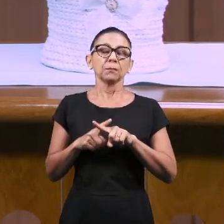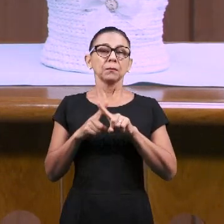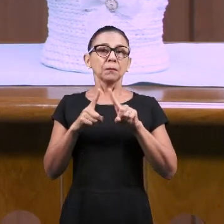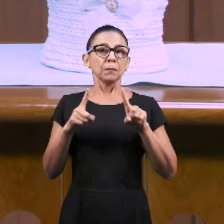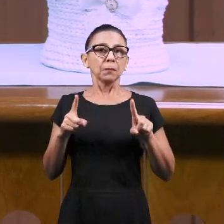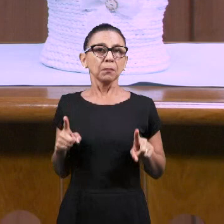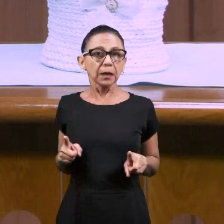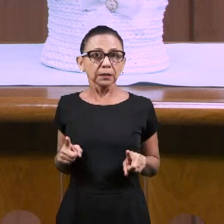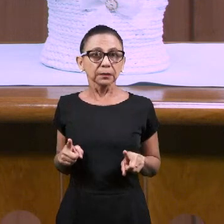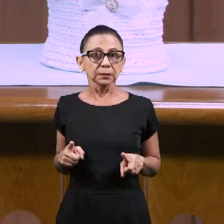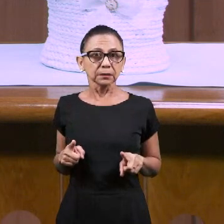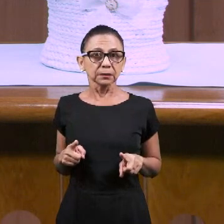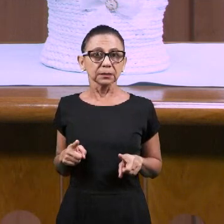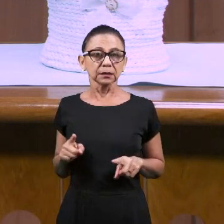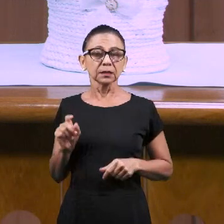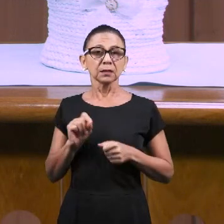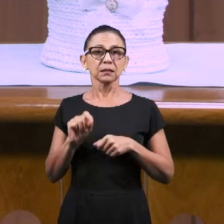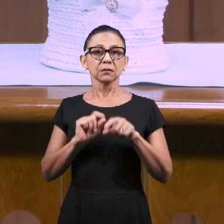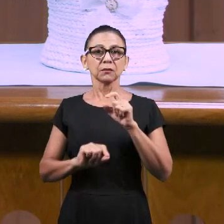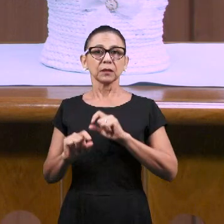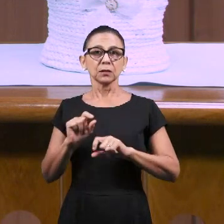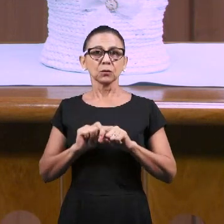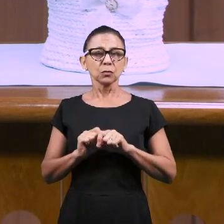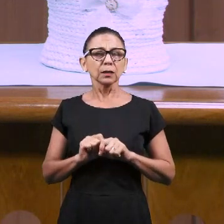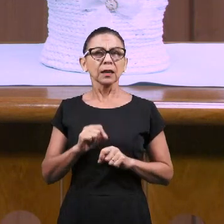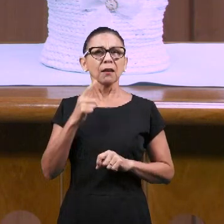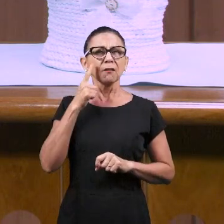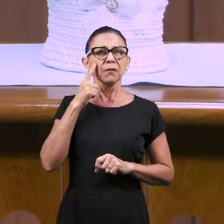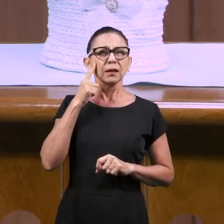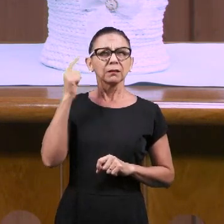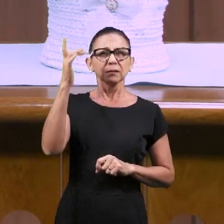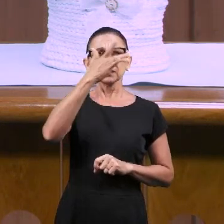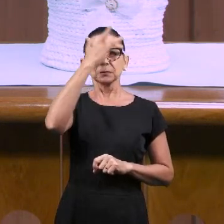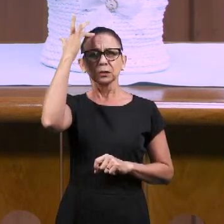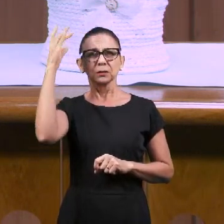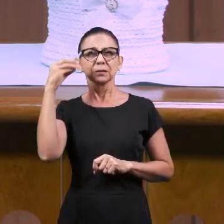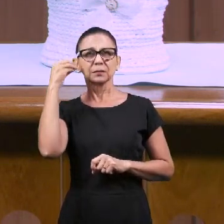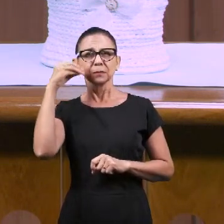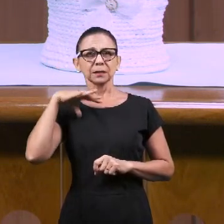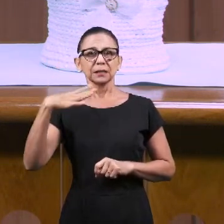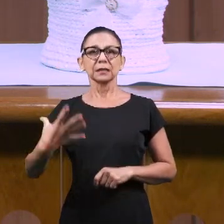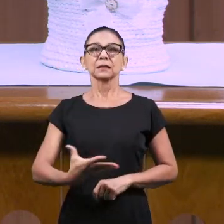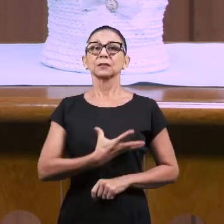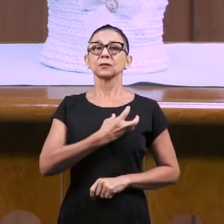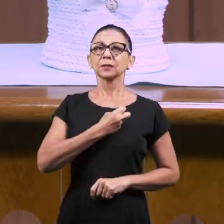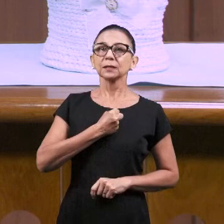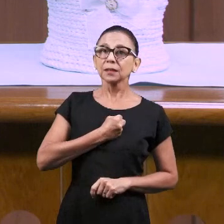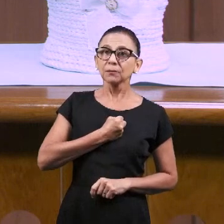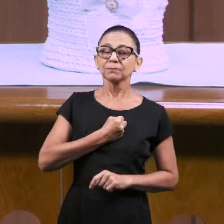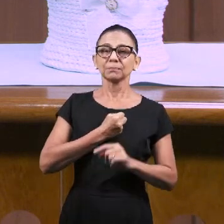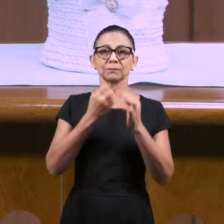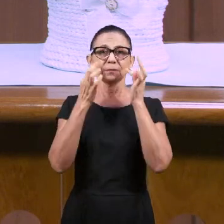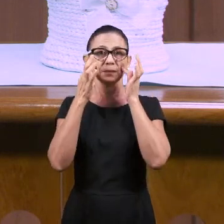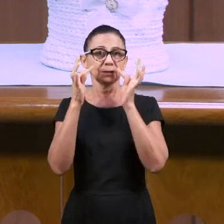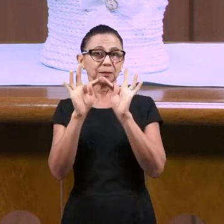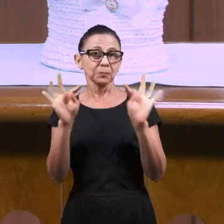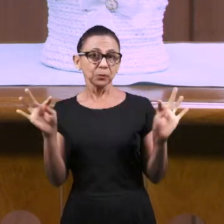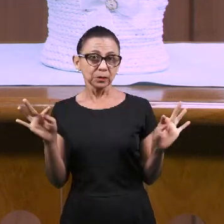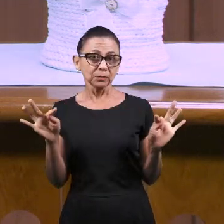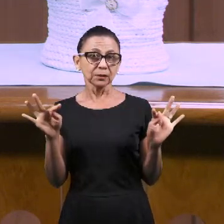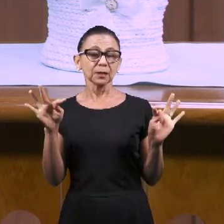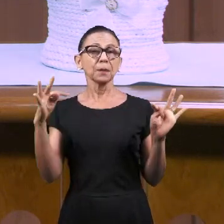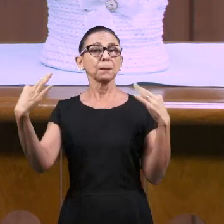qui est votre obligation. Envoyez le nombre de ceux qui sont sauvés. à travers